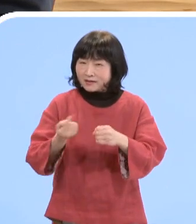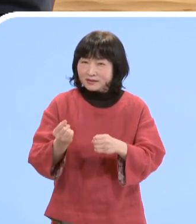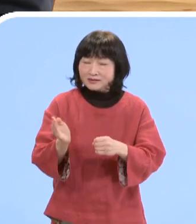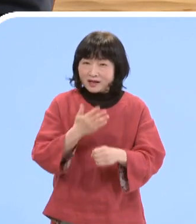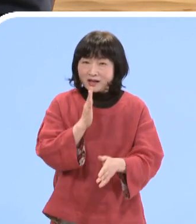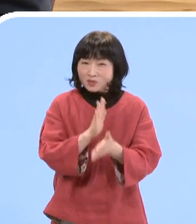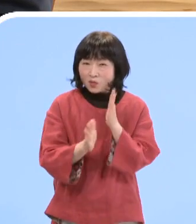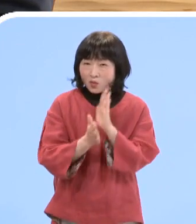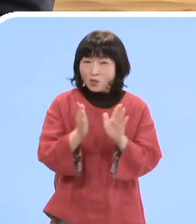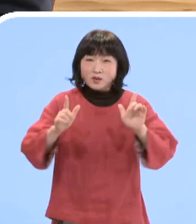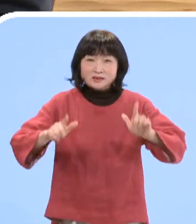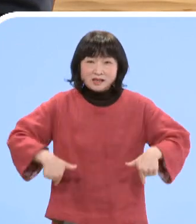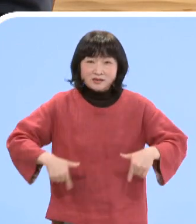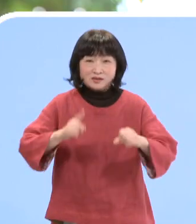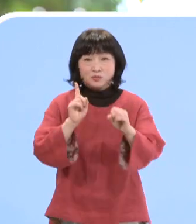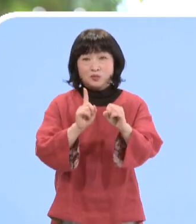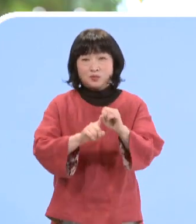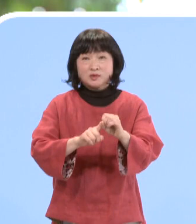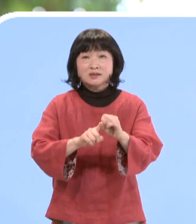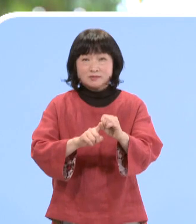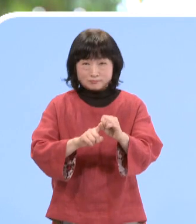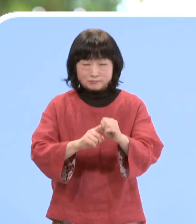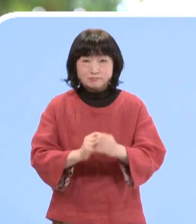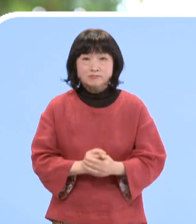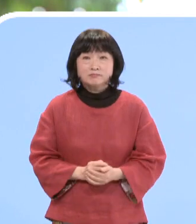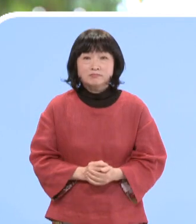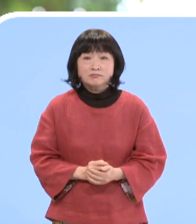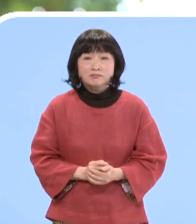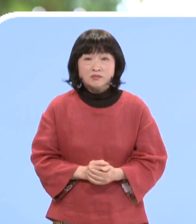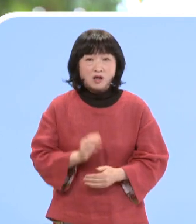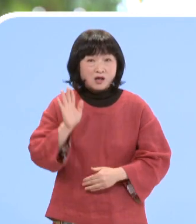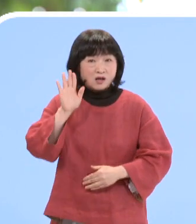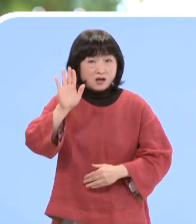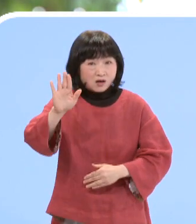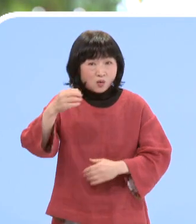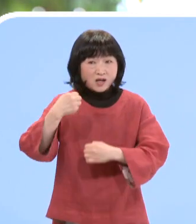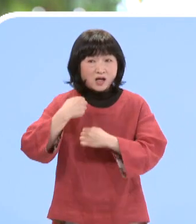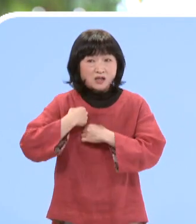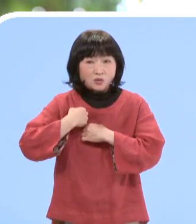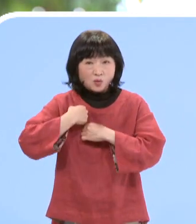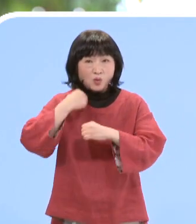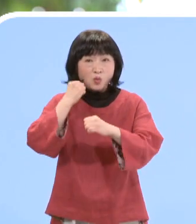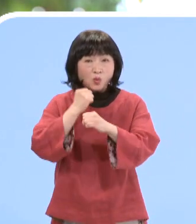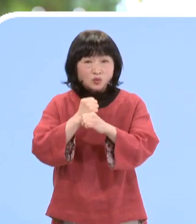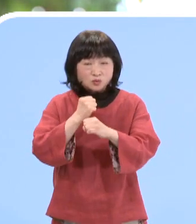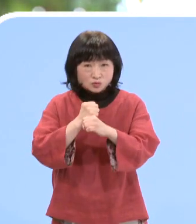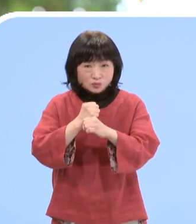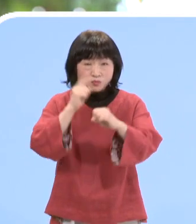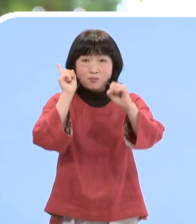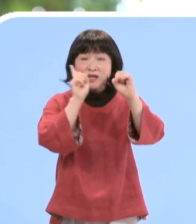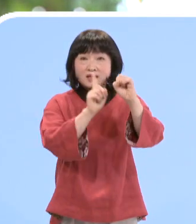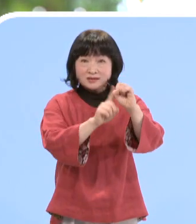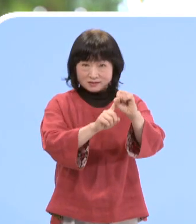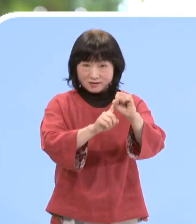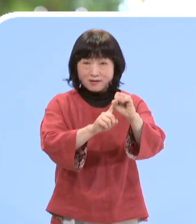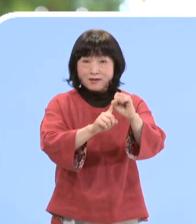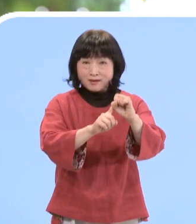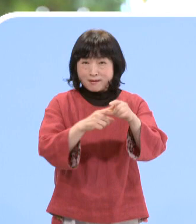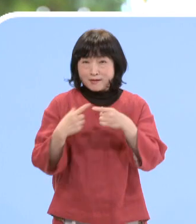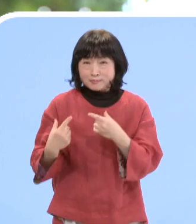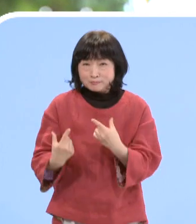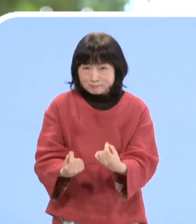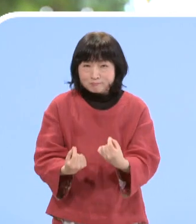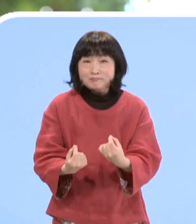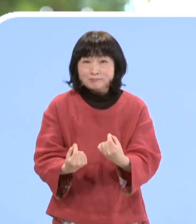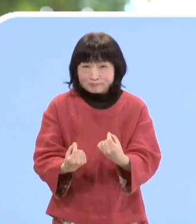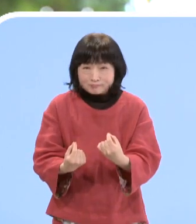ということになりますから、これからの兵庫を作っていくという意味でしっかり臨